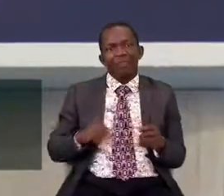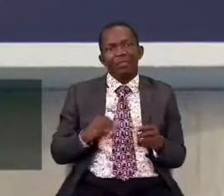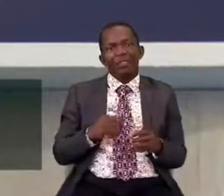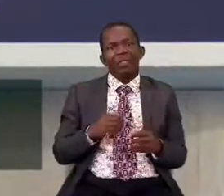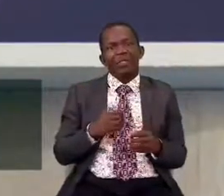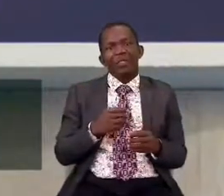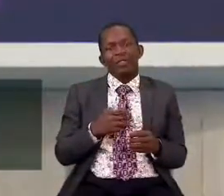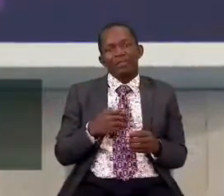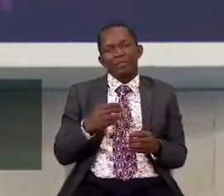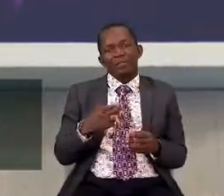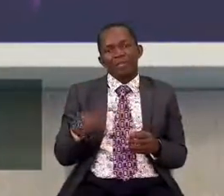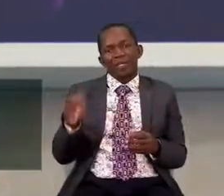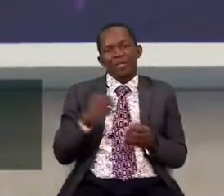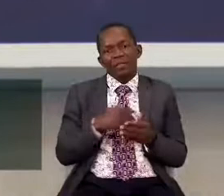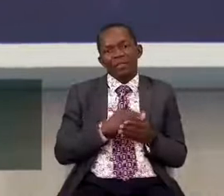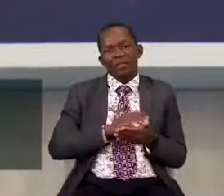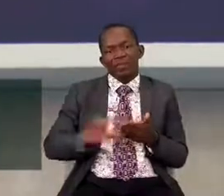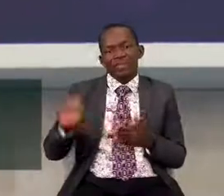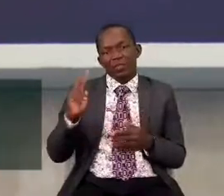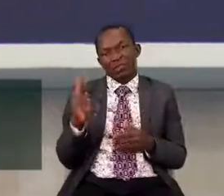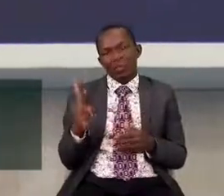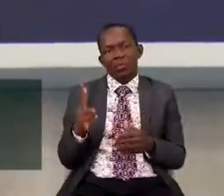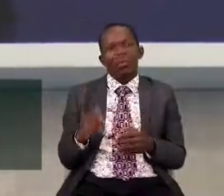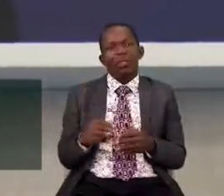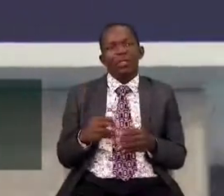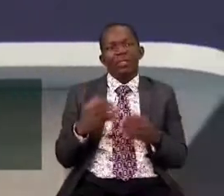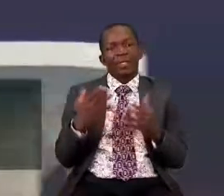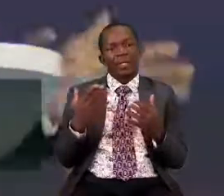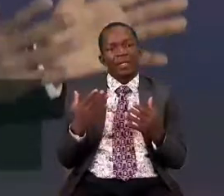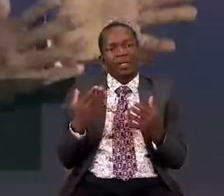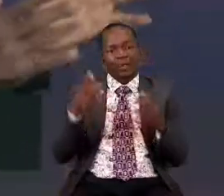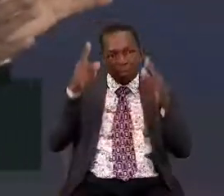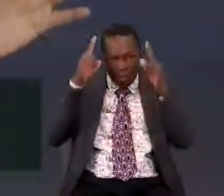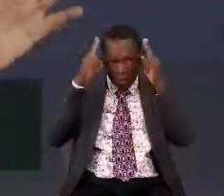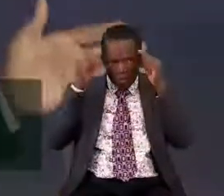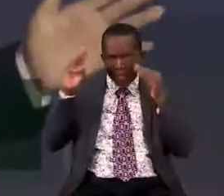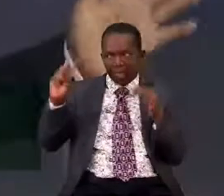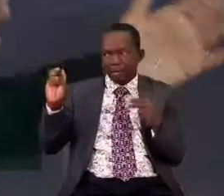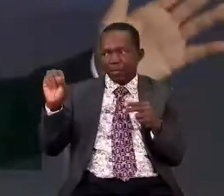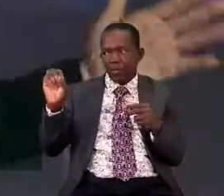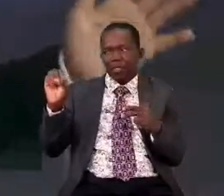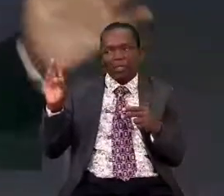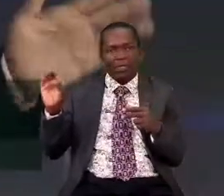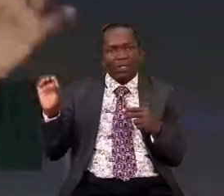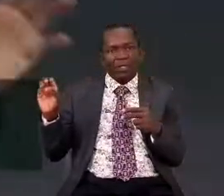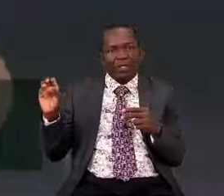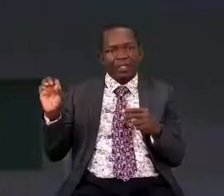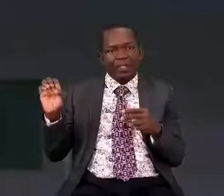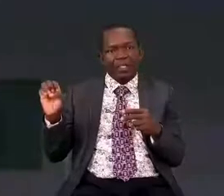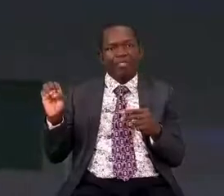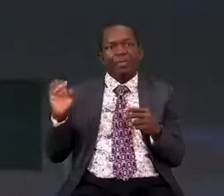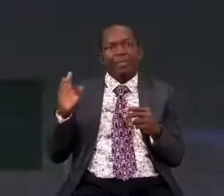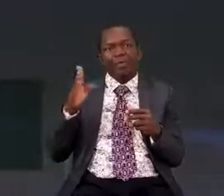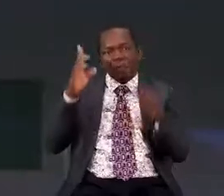mort. Ce mot mort, il ne faut pas que cela vous confonde. Nous avons un